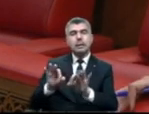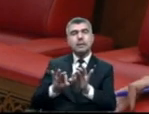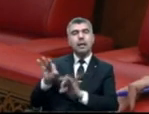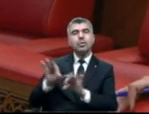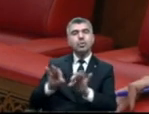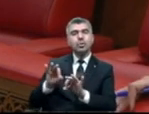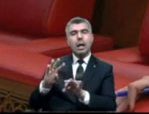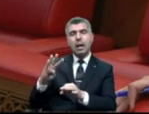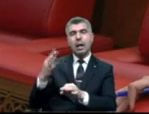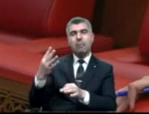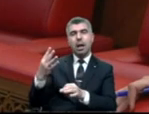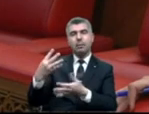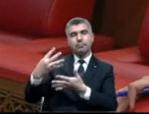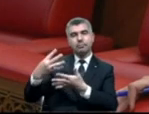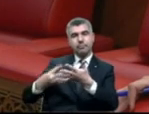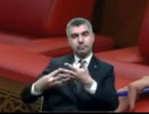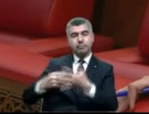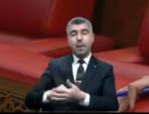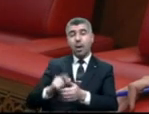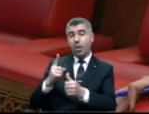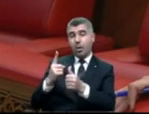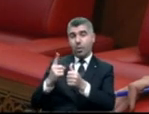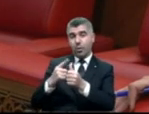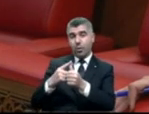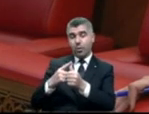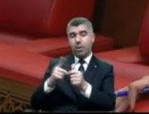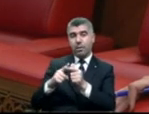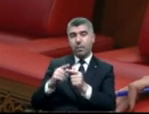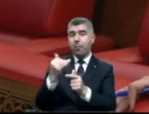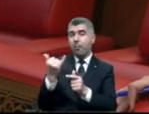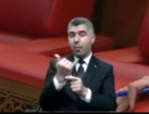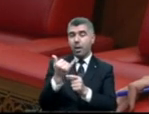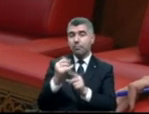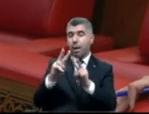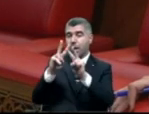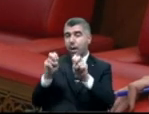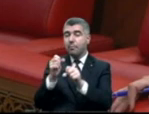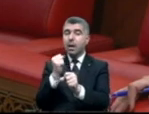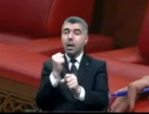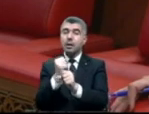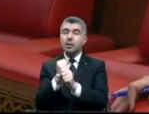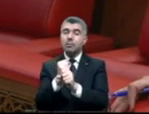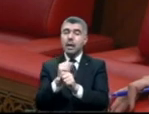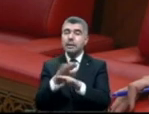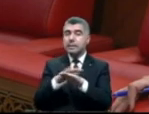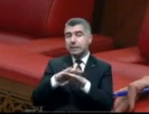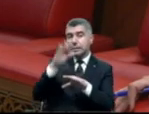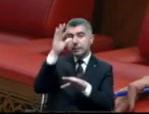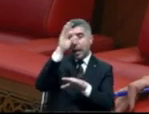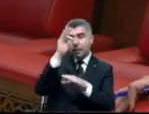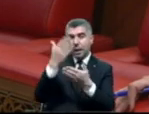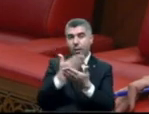على أربع مداخل أساسية. المدخل الأول يهم حكامة سوق الشغل والالتقائية بين السياسات العمومية